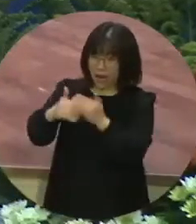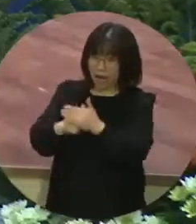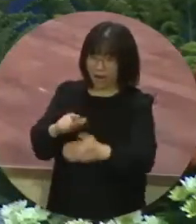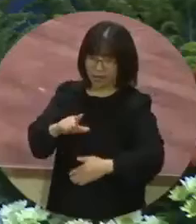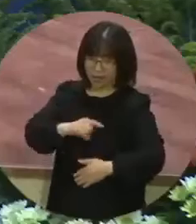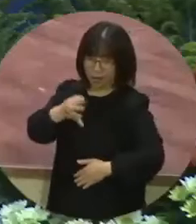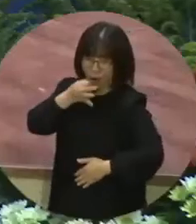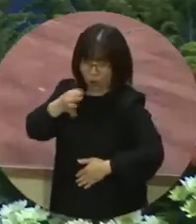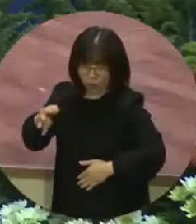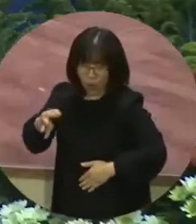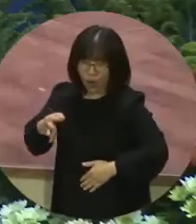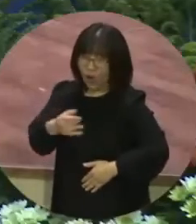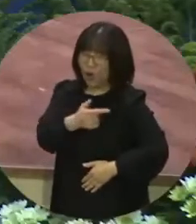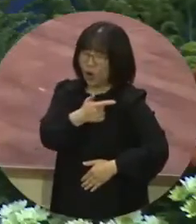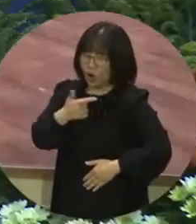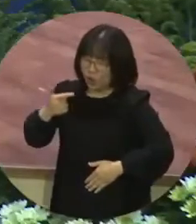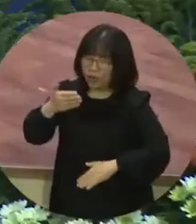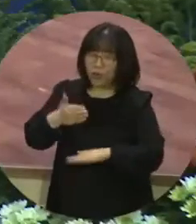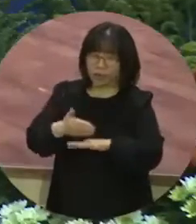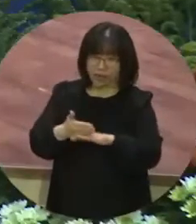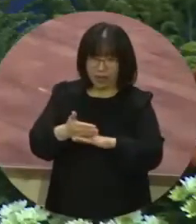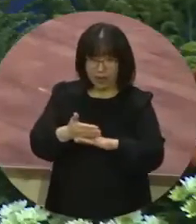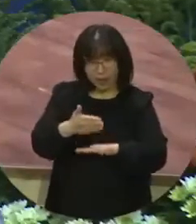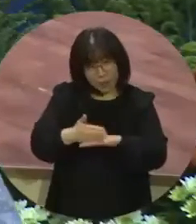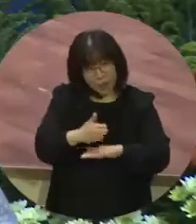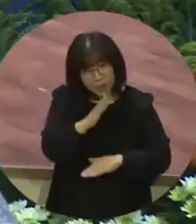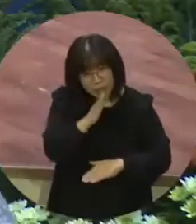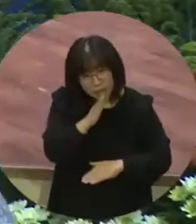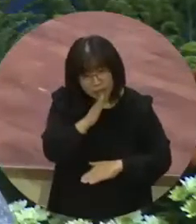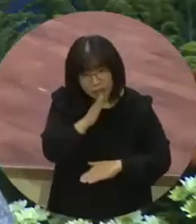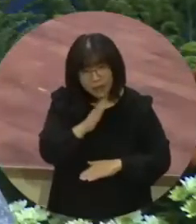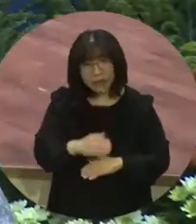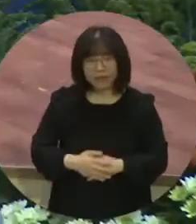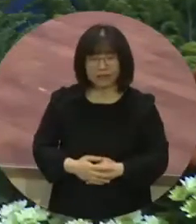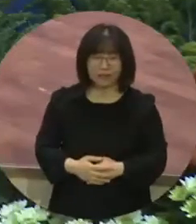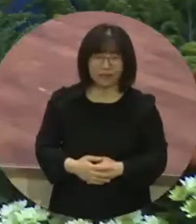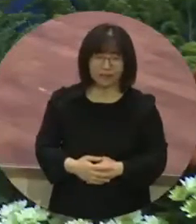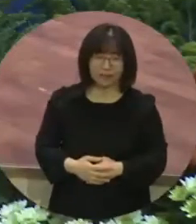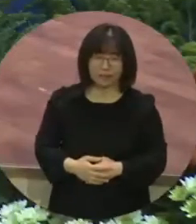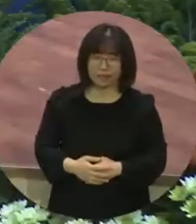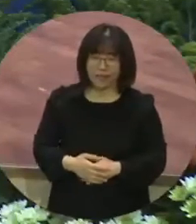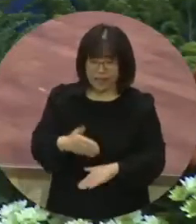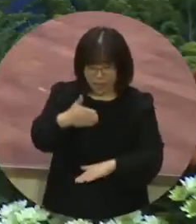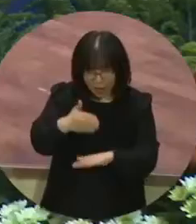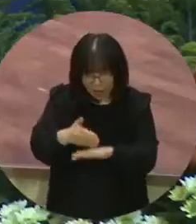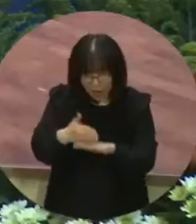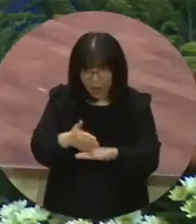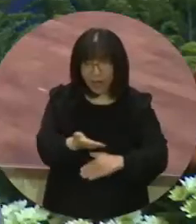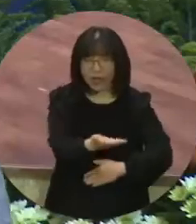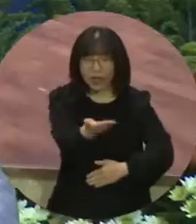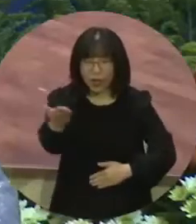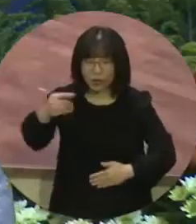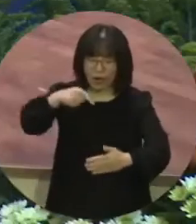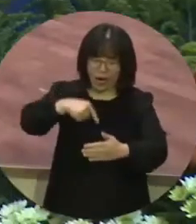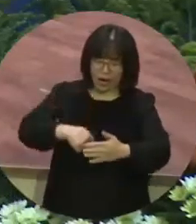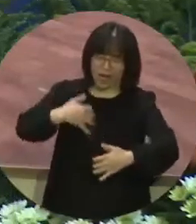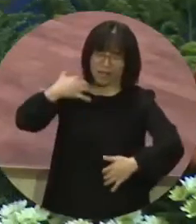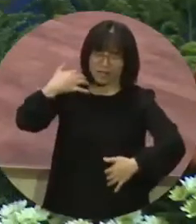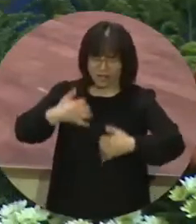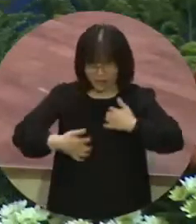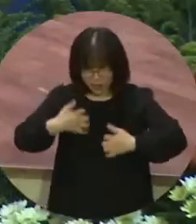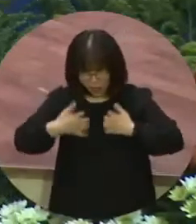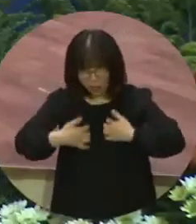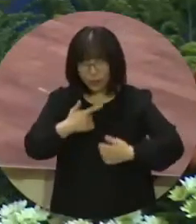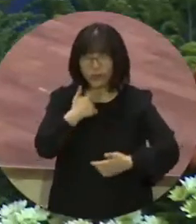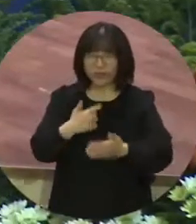수 있게 된 거 감사하잖아요. 감사합니까? 감사해야 돼요. 이것이 바로 여러분 속에 영혼의 기쁨으로